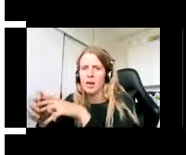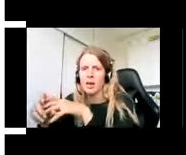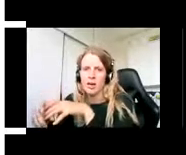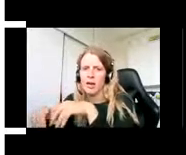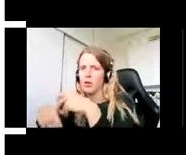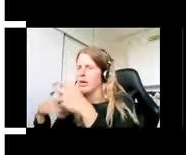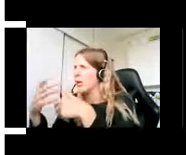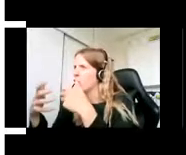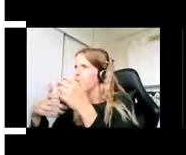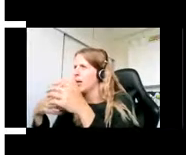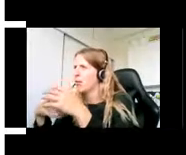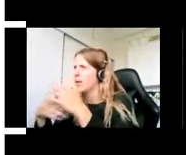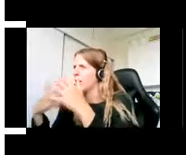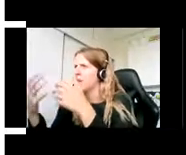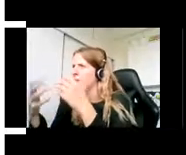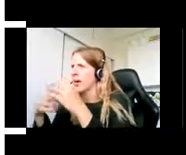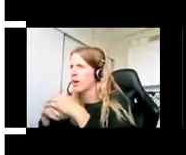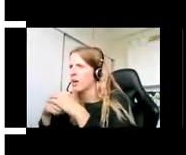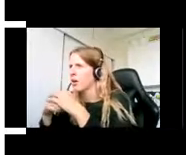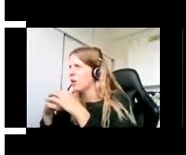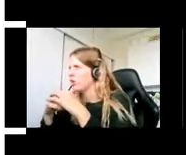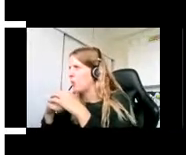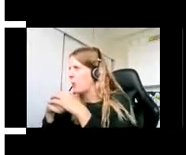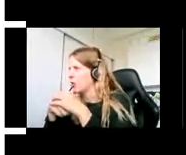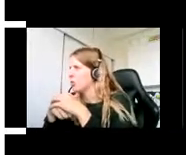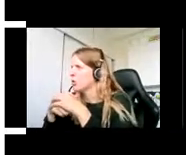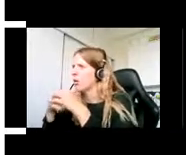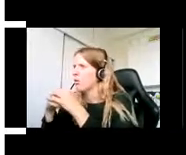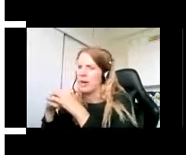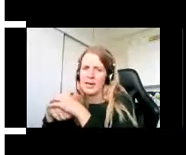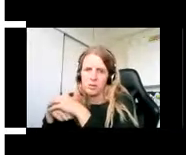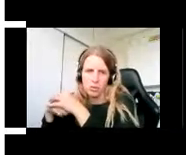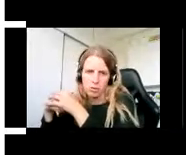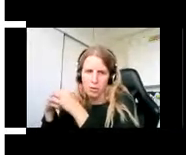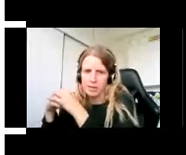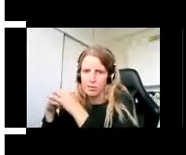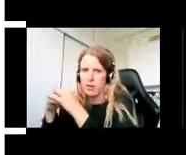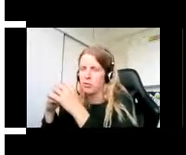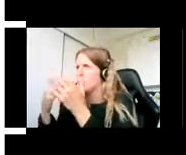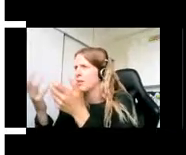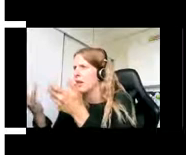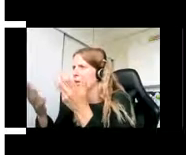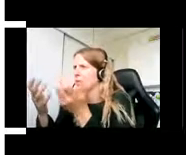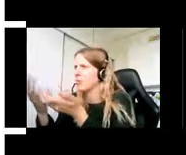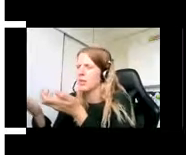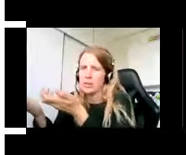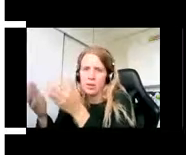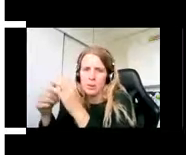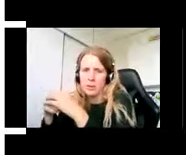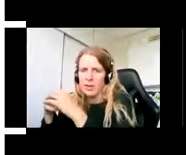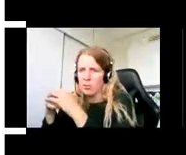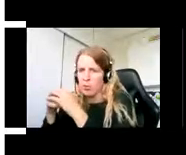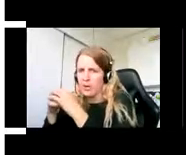bij annulering of bij wanneer een kind eigenlijk van het speelplein zou moeten verlaten of zo. Was dat terugbetaling?